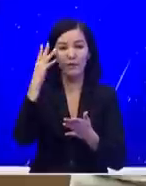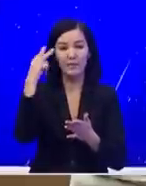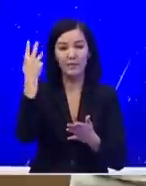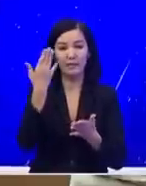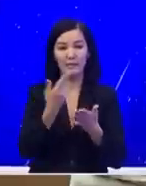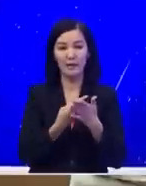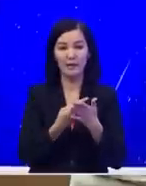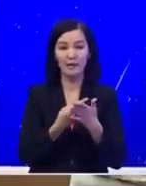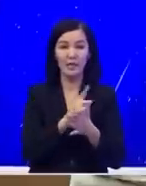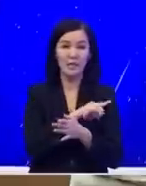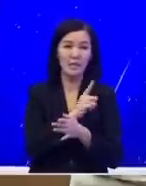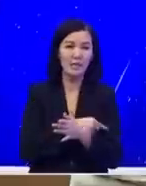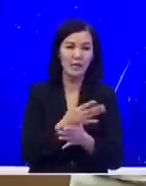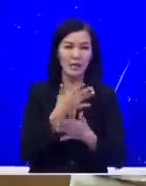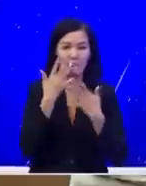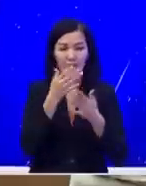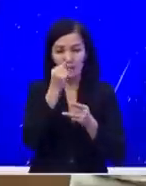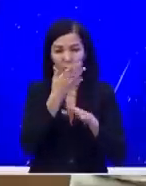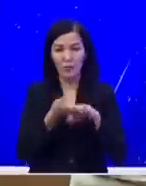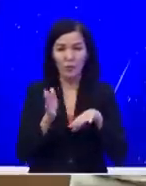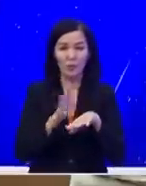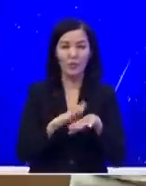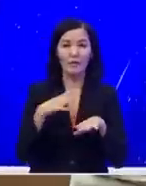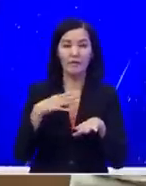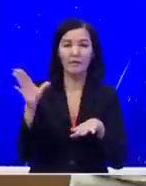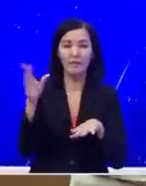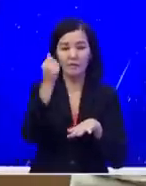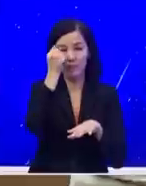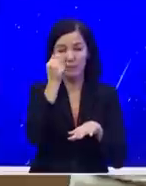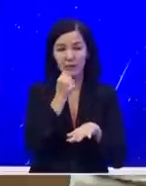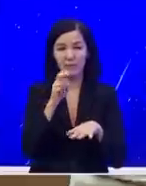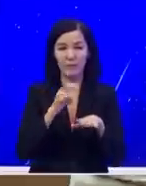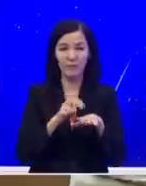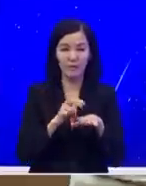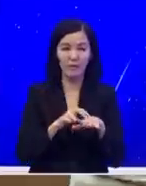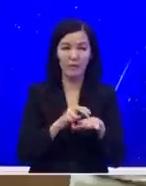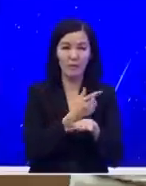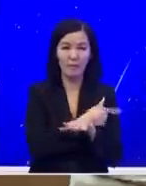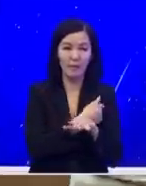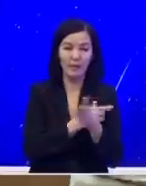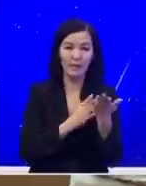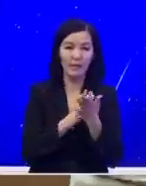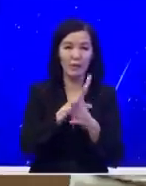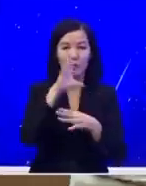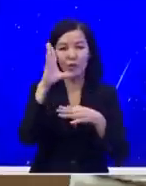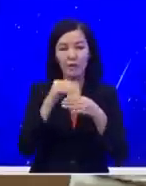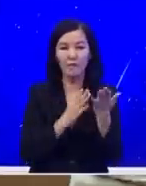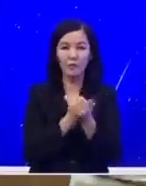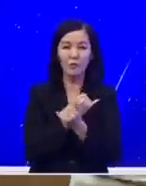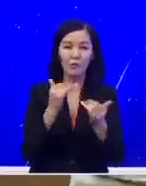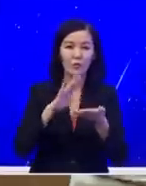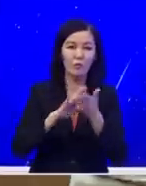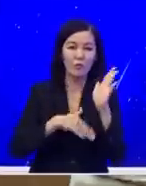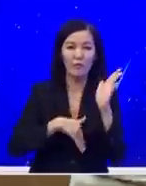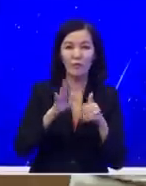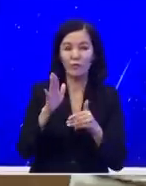этого у меня была сильная одышка. Я хочу поблагодарить весь персонал, всех врачей и медсестер, которые день и ночь лечат нас, создают все условия для